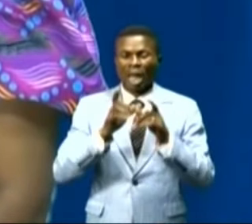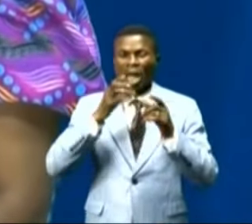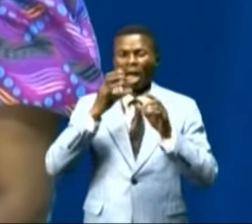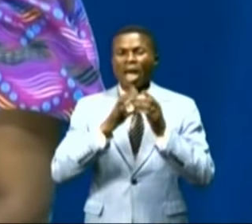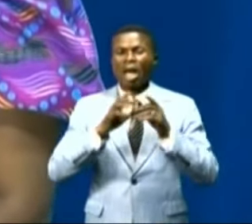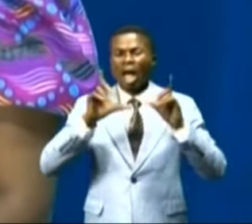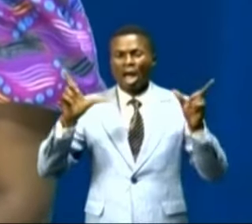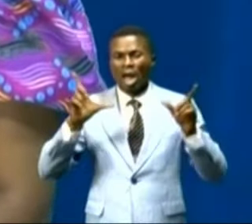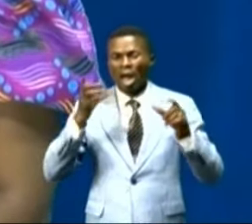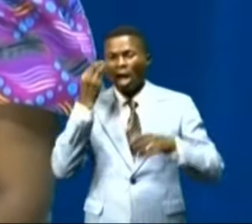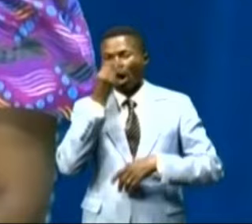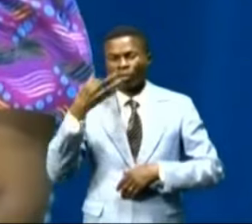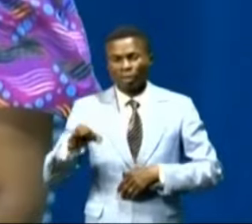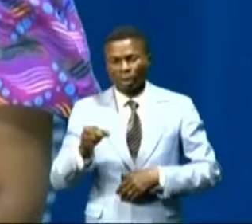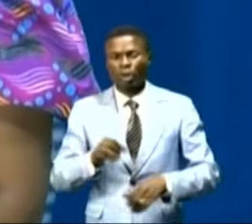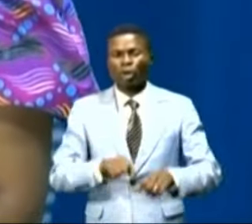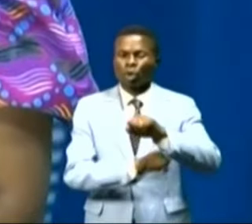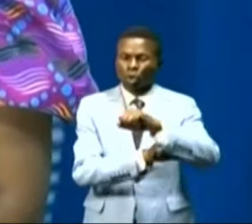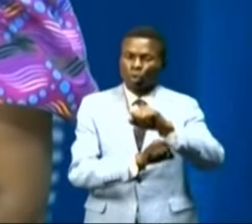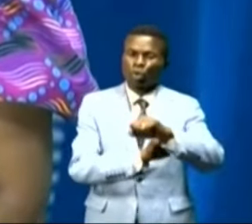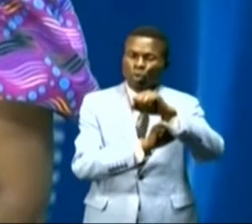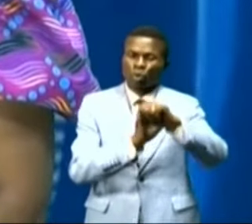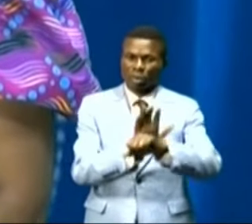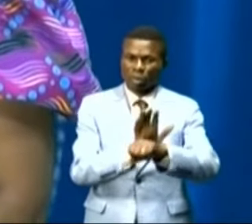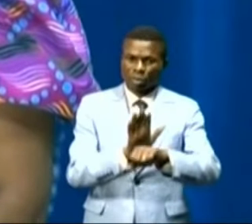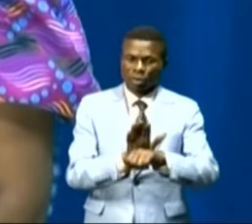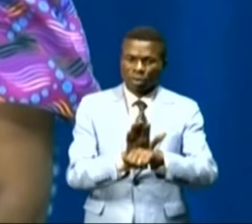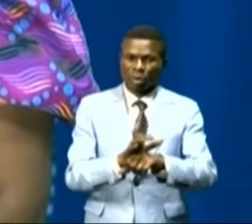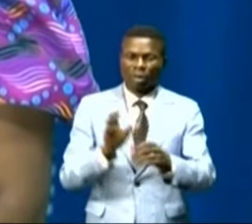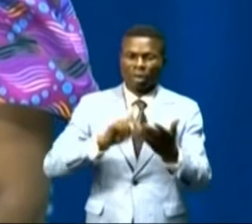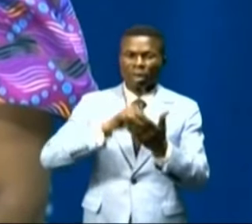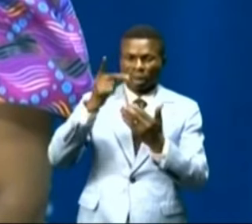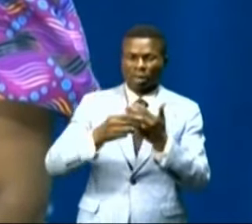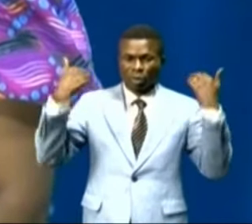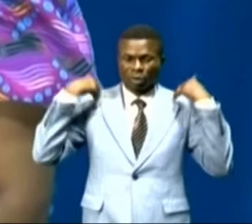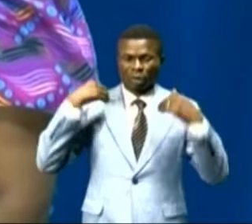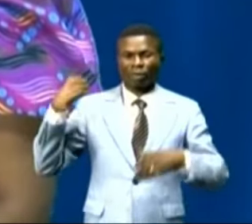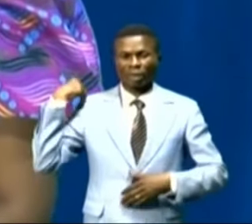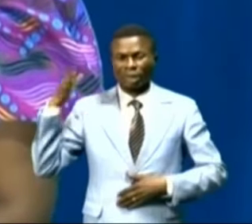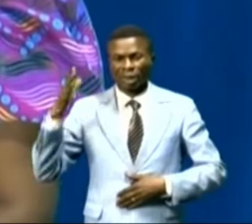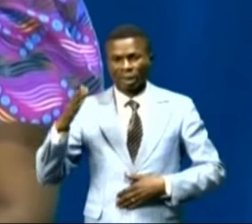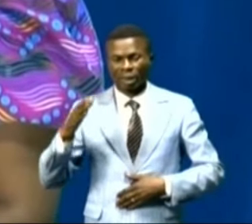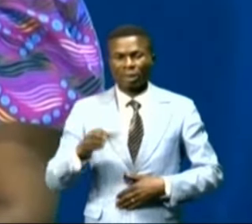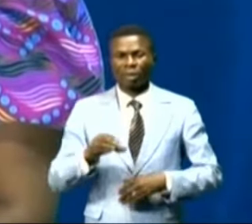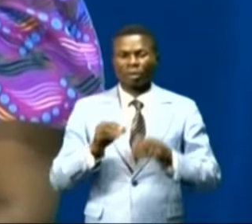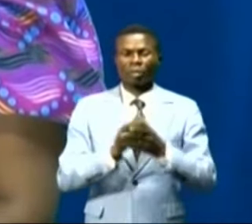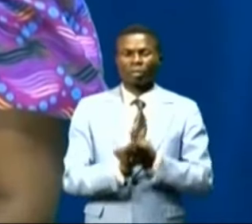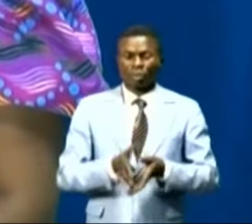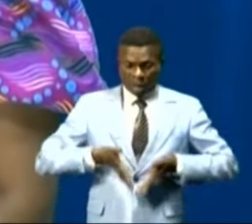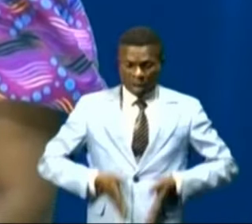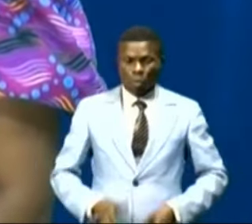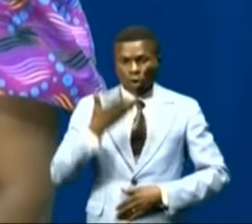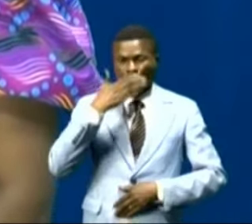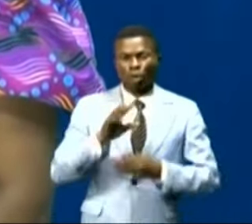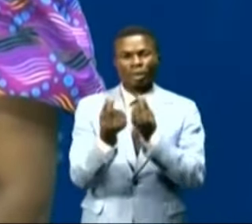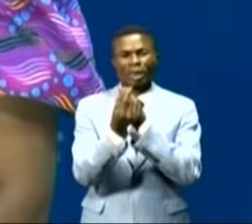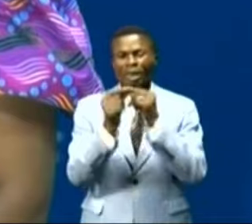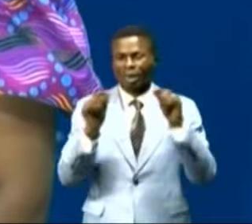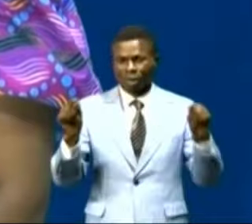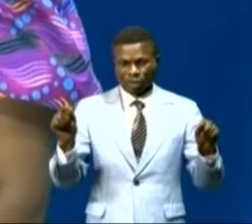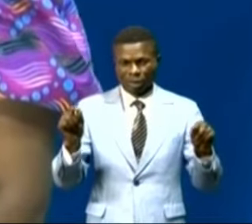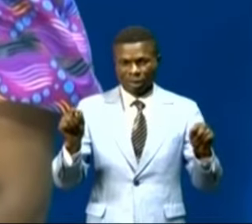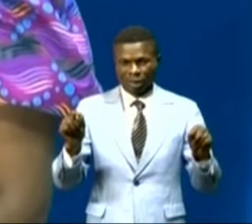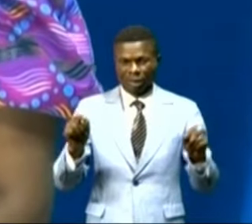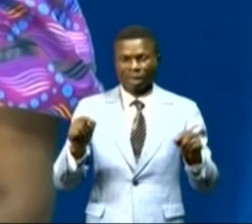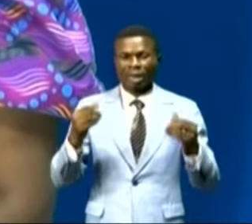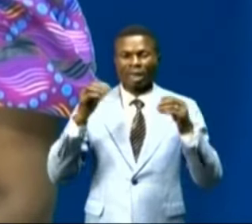aussi accompagné, nous accompagnons actuellement le programme du chef de l'État, gratuité de la maternité, à travers la